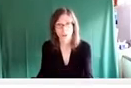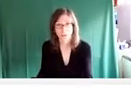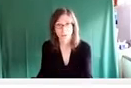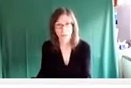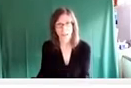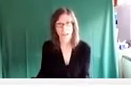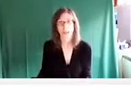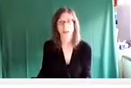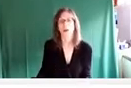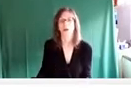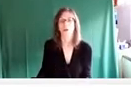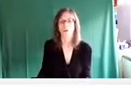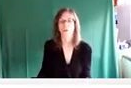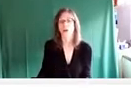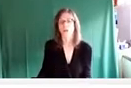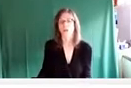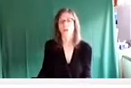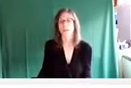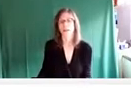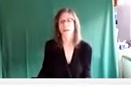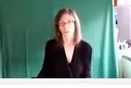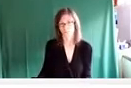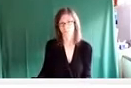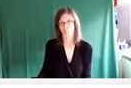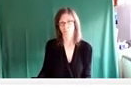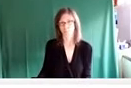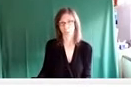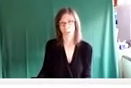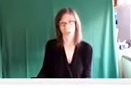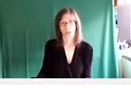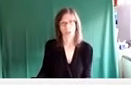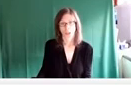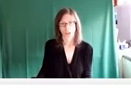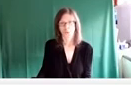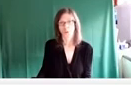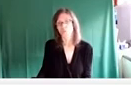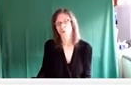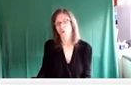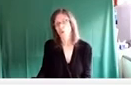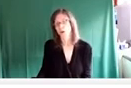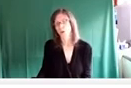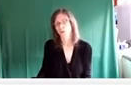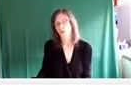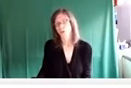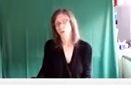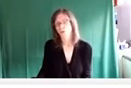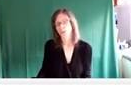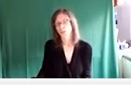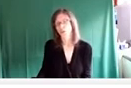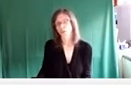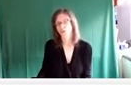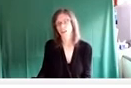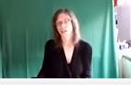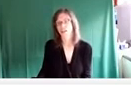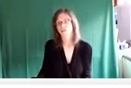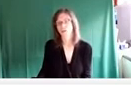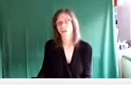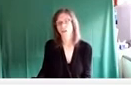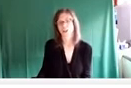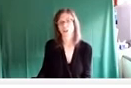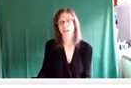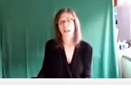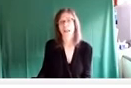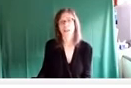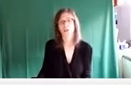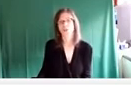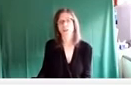justement pour en faciliter l'accès. Oui, so problems with using Microsoft Excel for